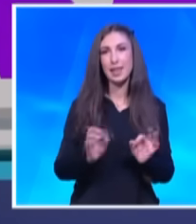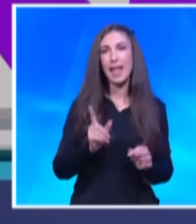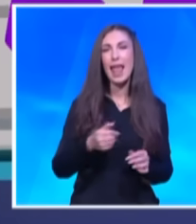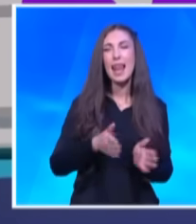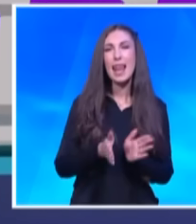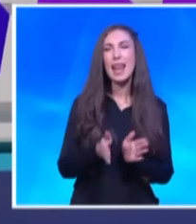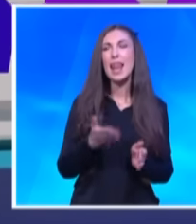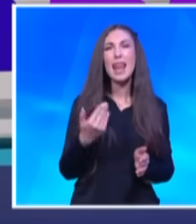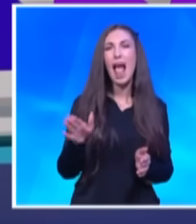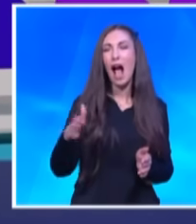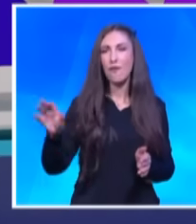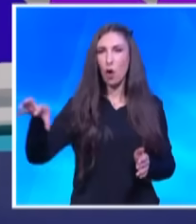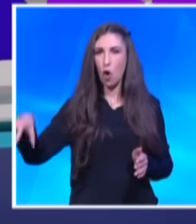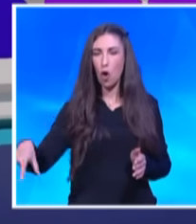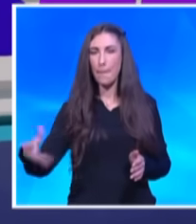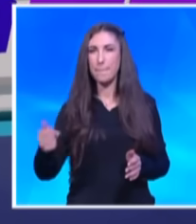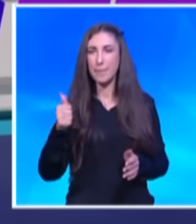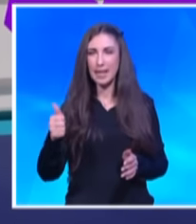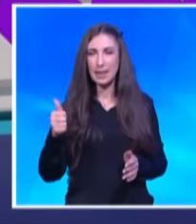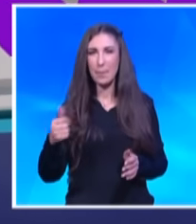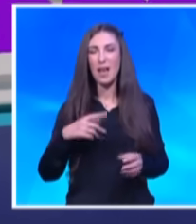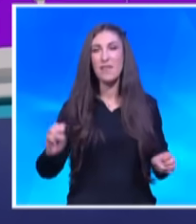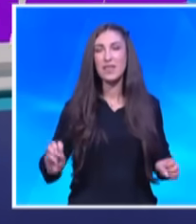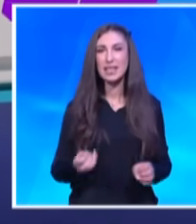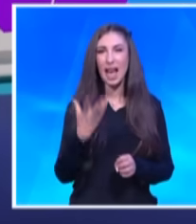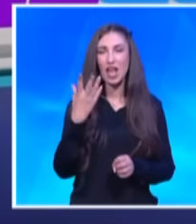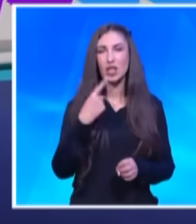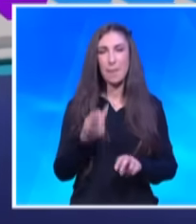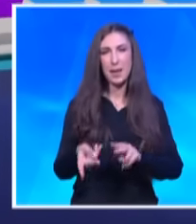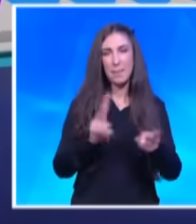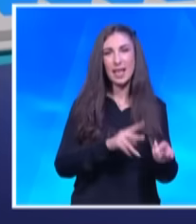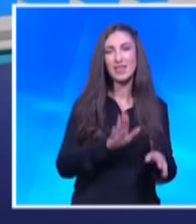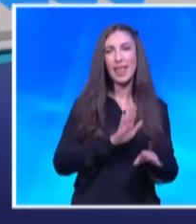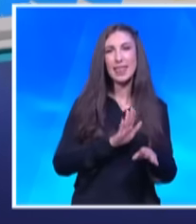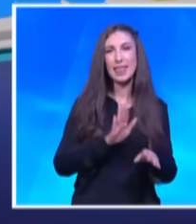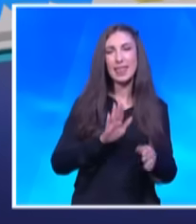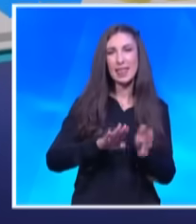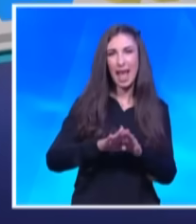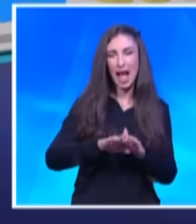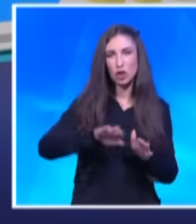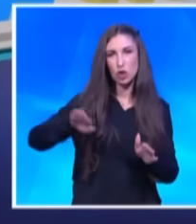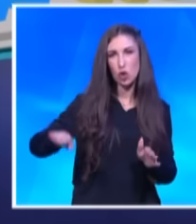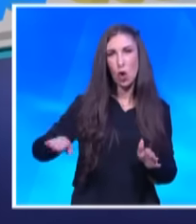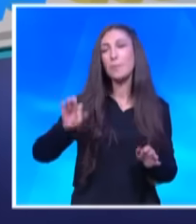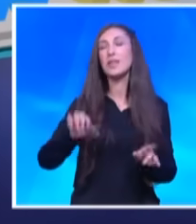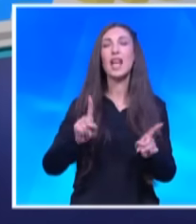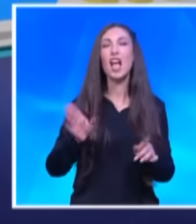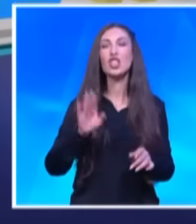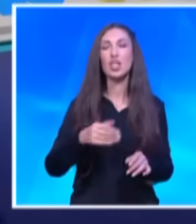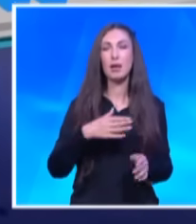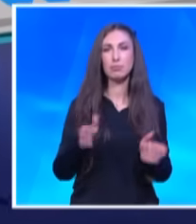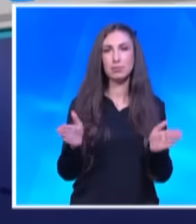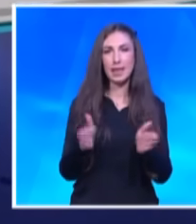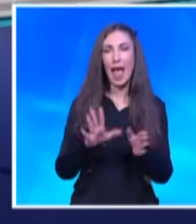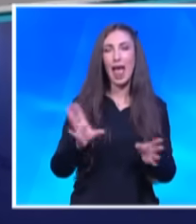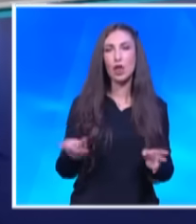най-вляво ще са депутатите от БСП. Депутатите от Възраждане се местят в дясната част, погледнато от президиума, и ще бъдат рамо до рамо